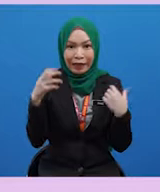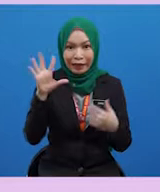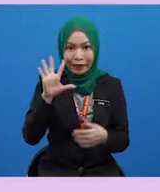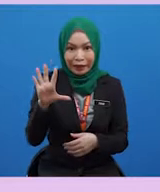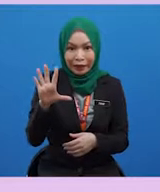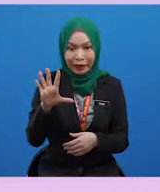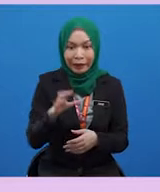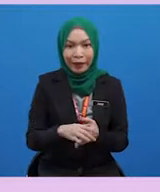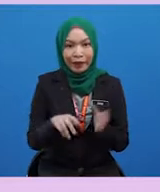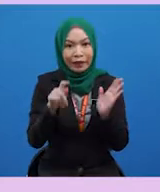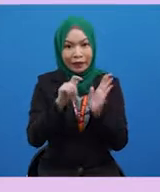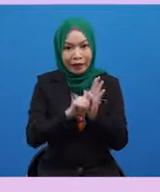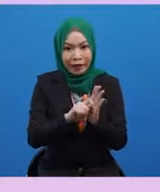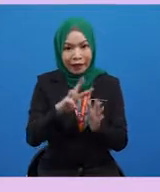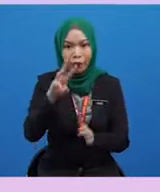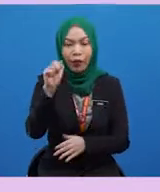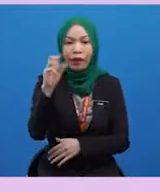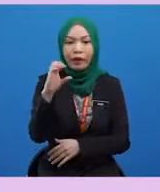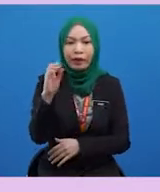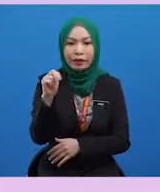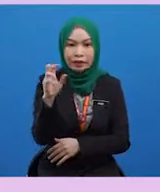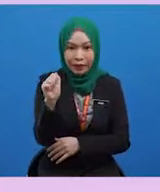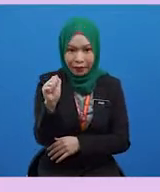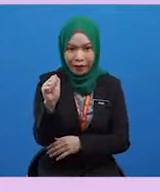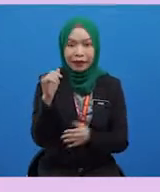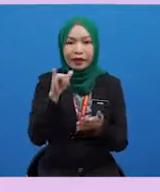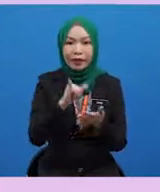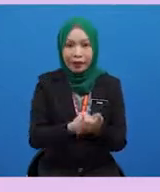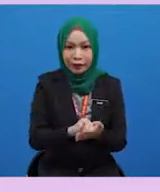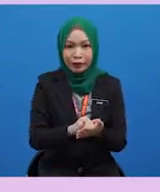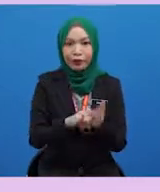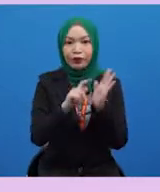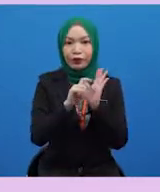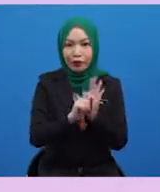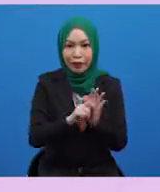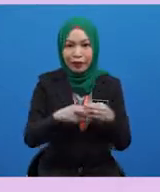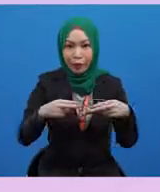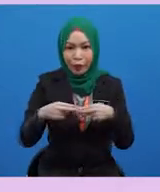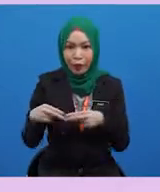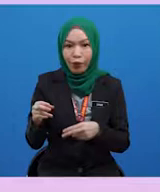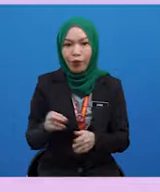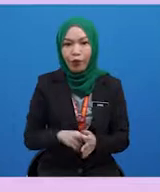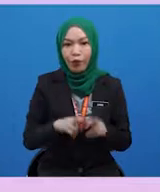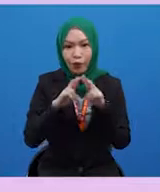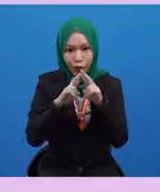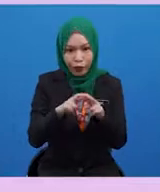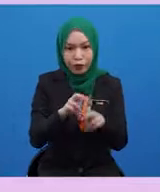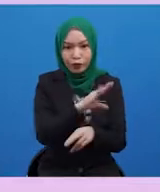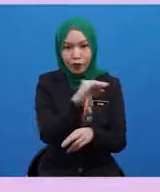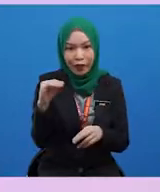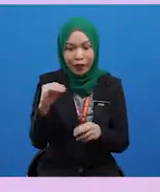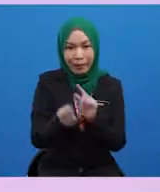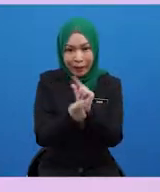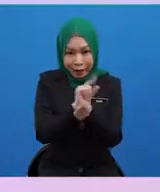5 penanda wacana, iaitu penanda penghubung, penanda rujukan, penanda